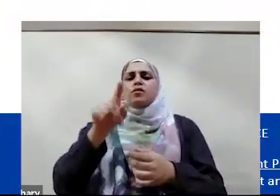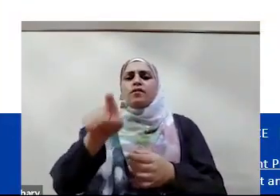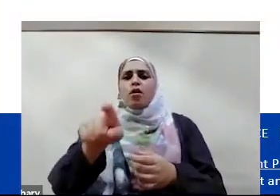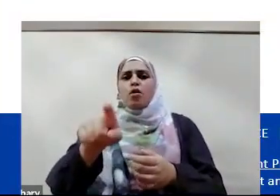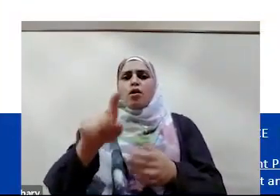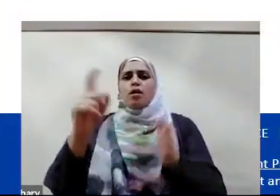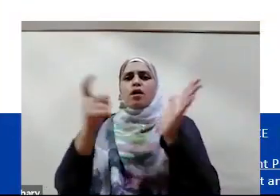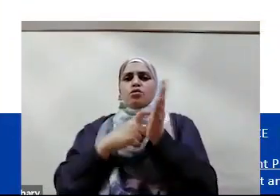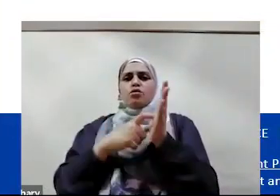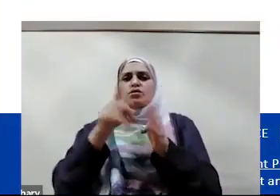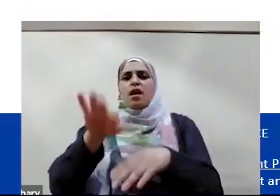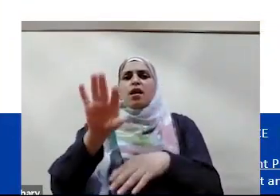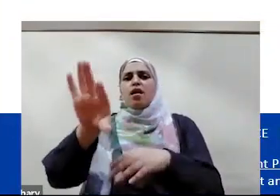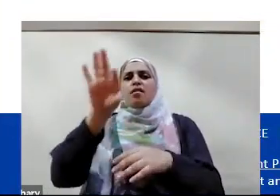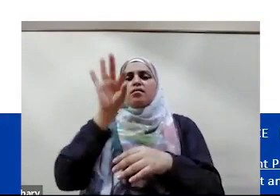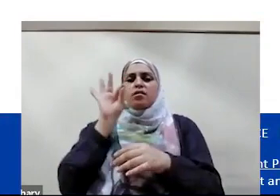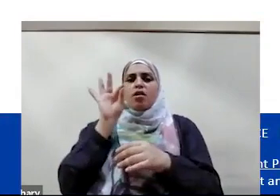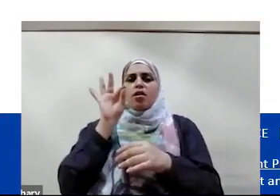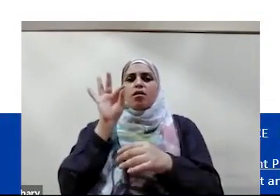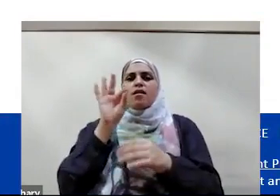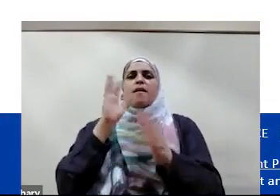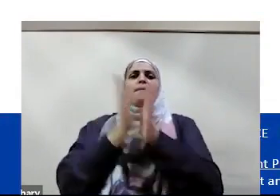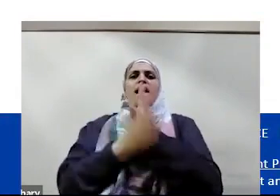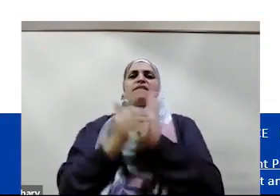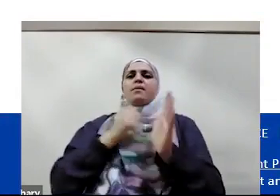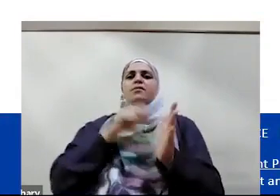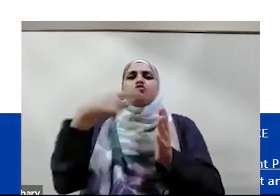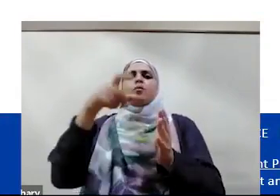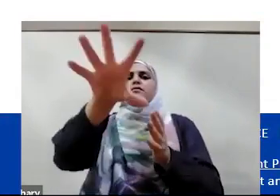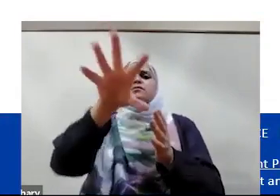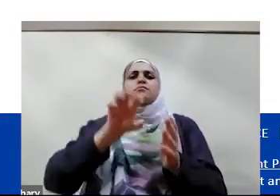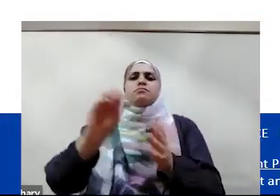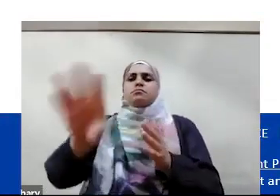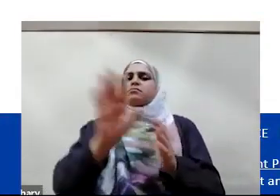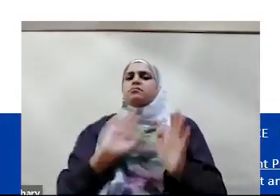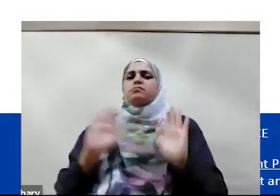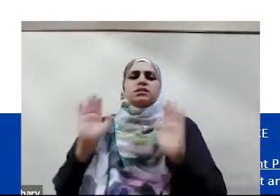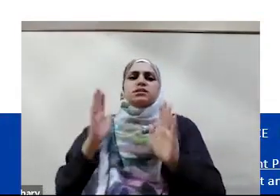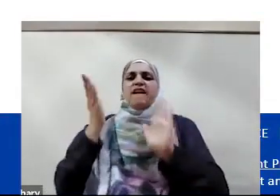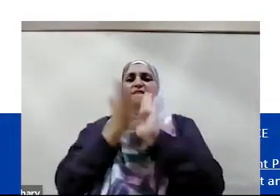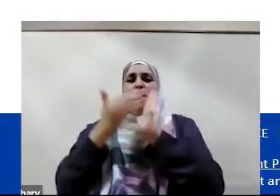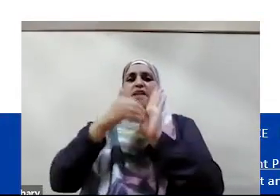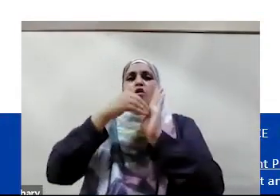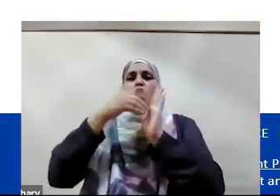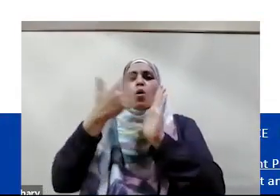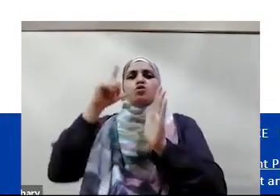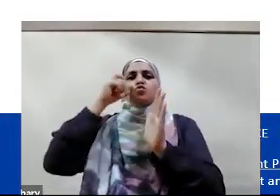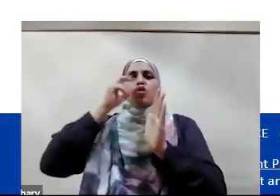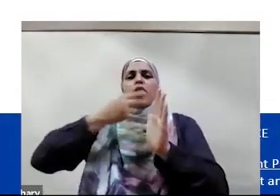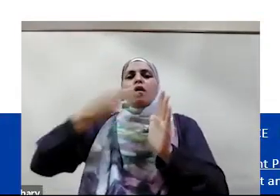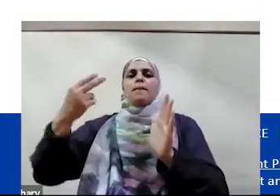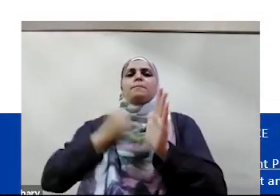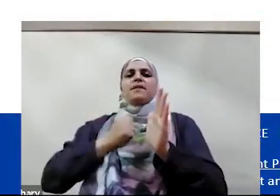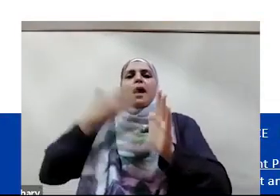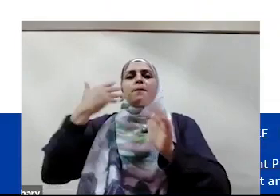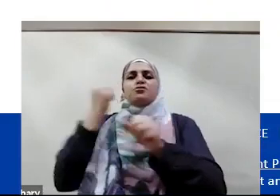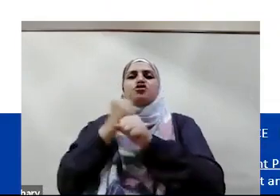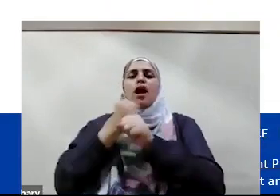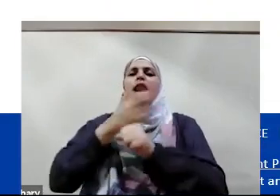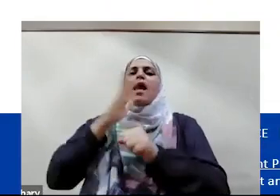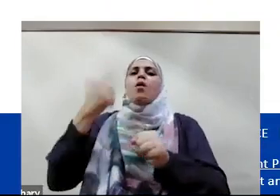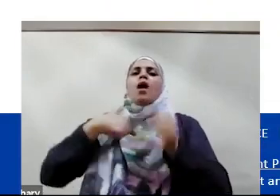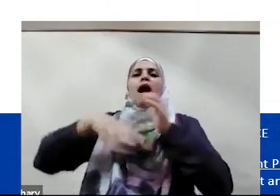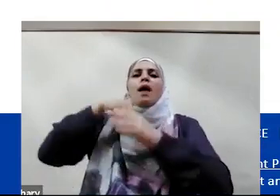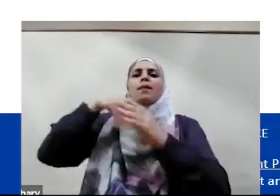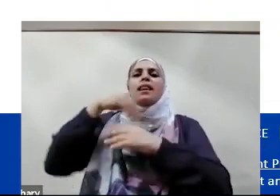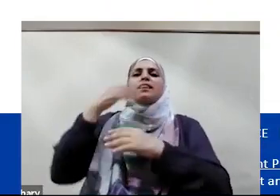بدوس على اختيار الفايلز بتاعتي، سلكت فايلز، وأقدر إن أنا أختار فايلز على قد ما أقدر، وبعد